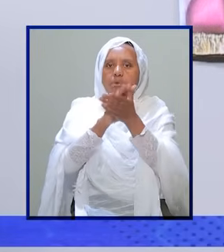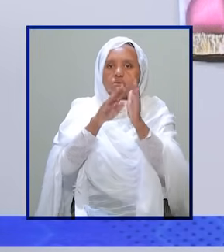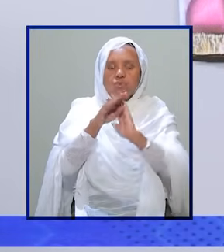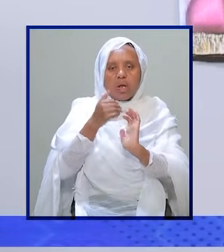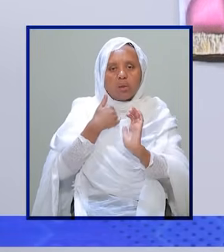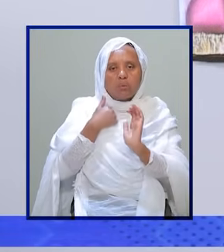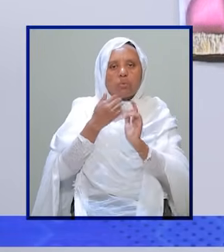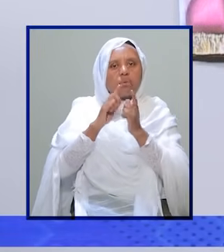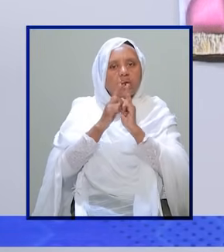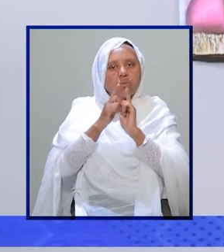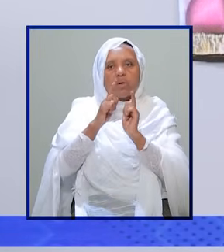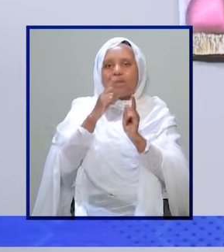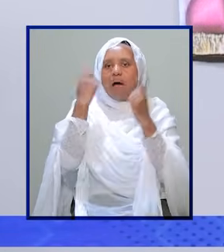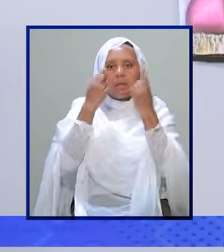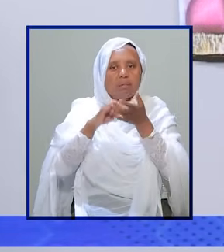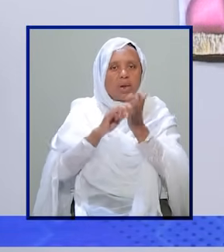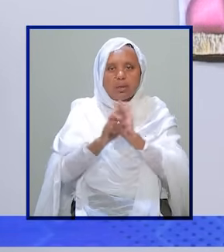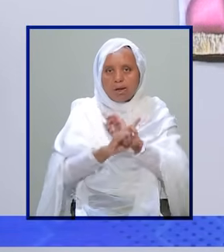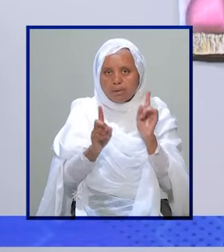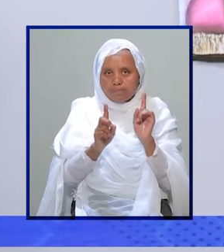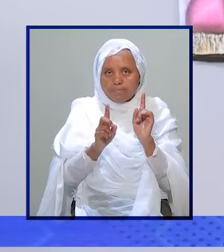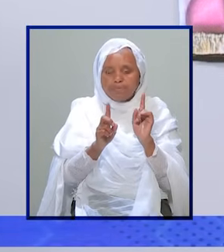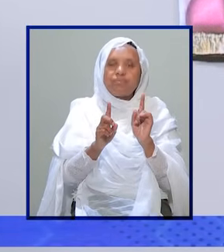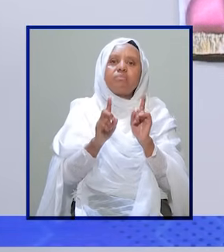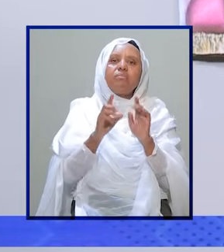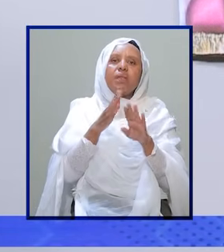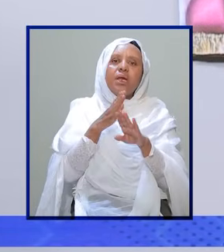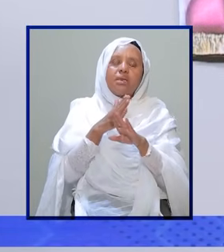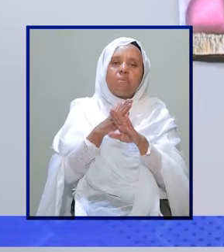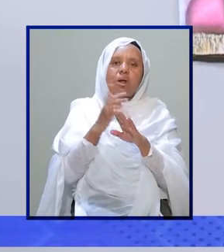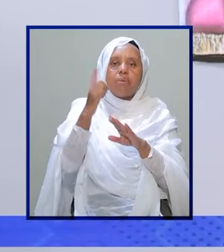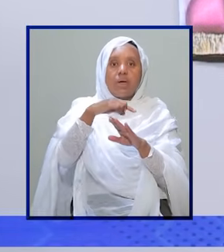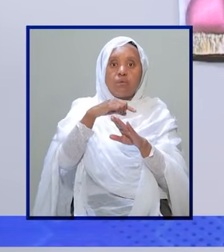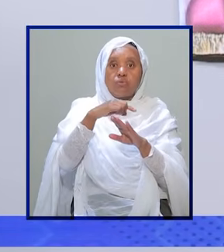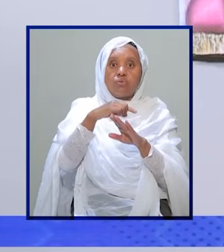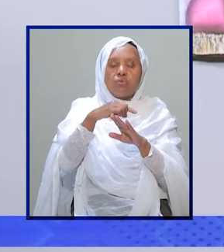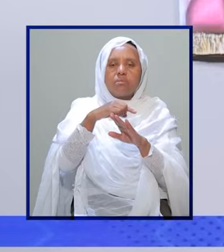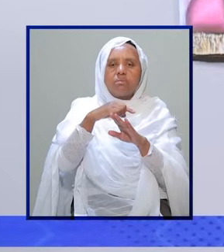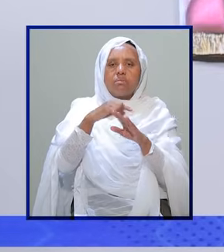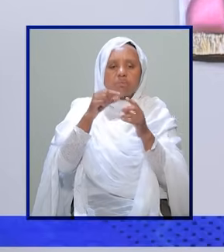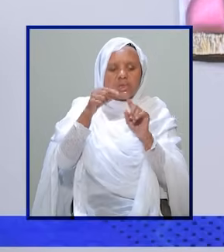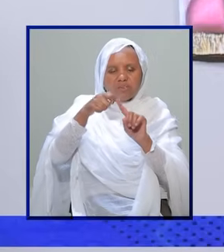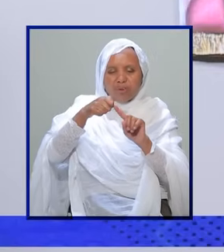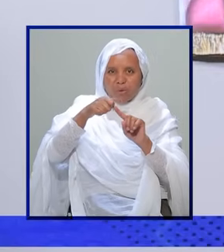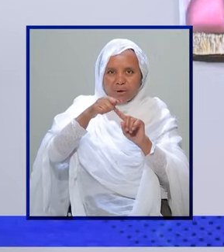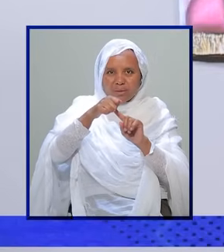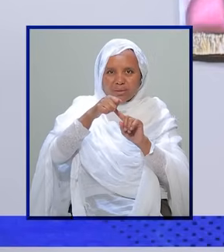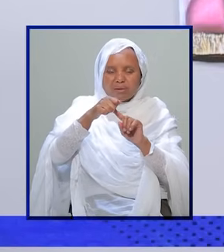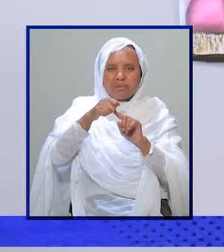ያለ ጾታ ግንኙነት አጥያት ሆኖ አይደለም ከዛ በእለቱ ገላ መታጠብ አይፈቀድም ጥፍር መቆረጥ